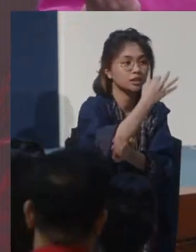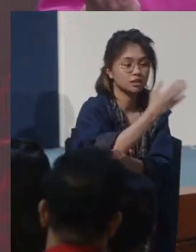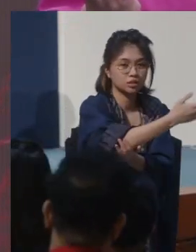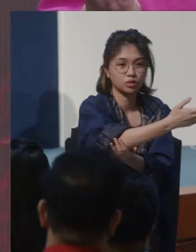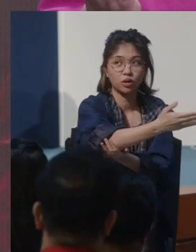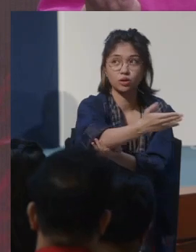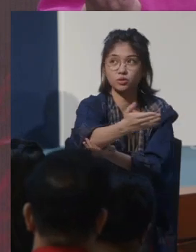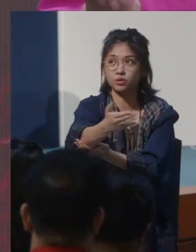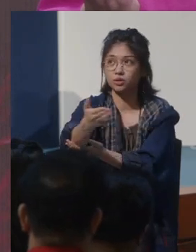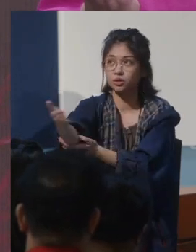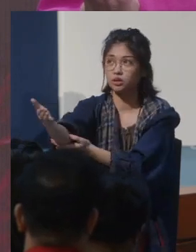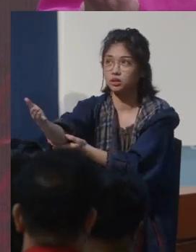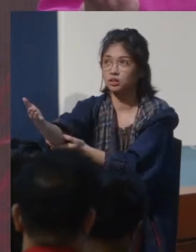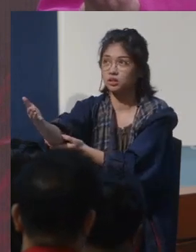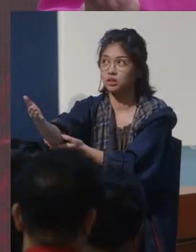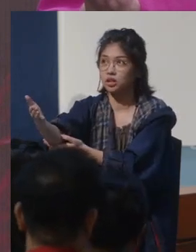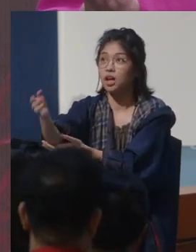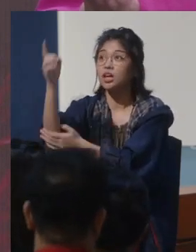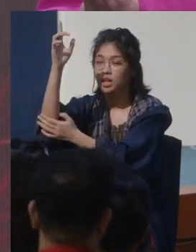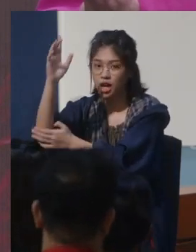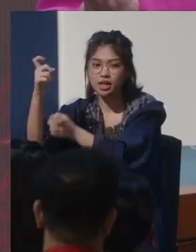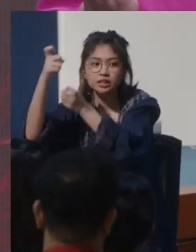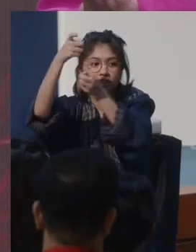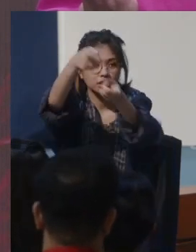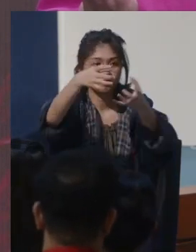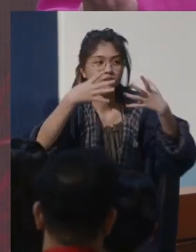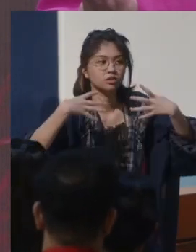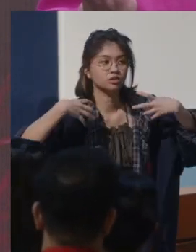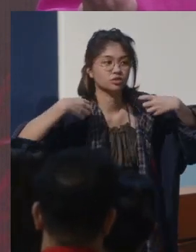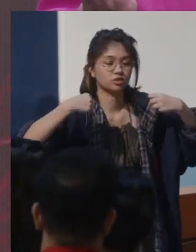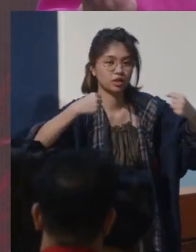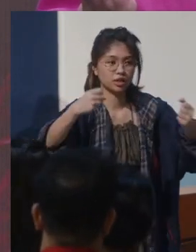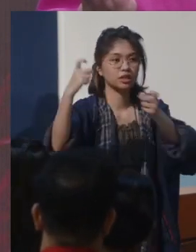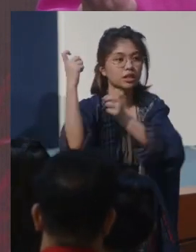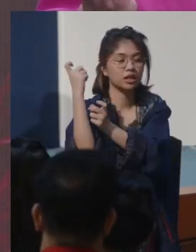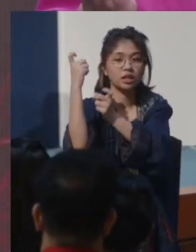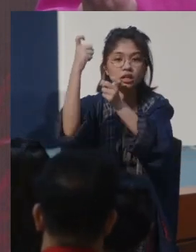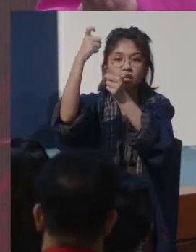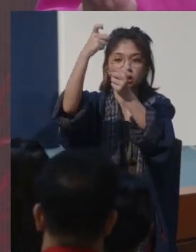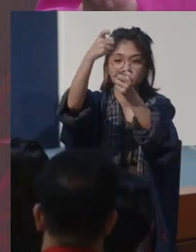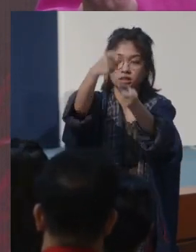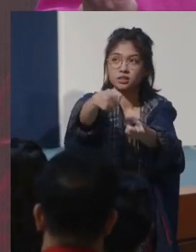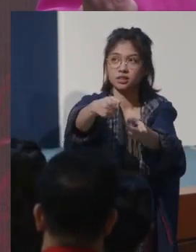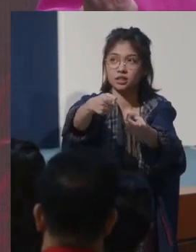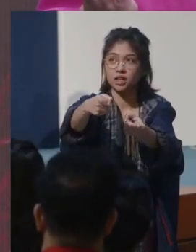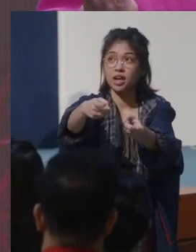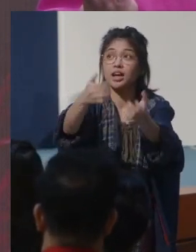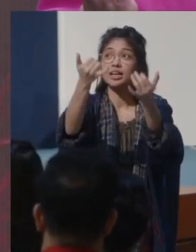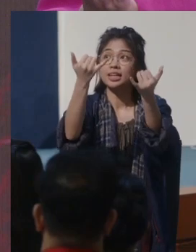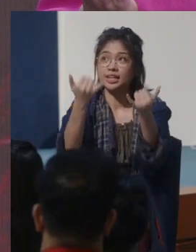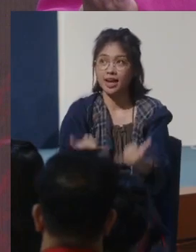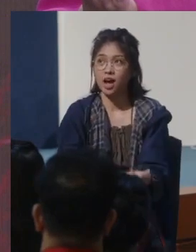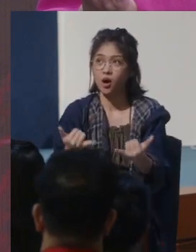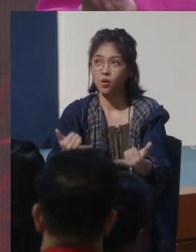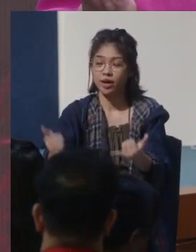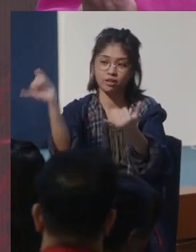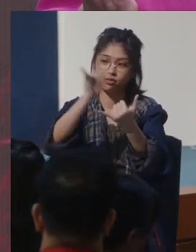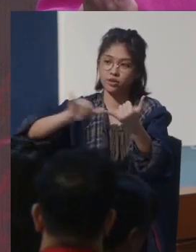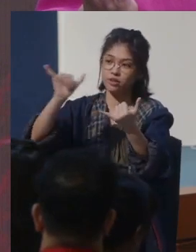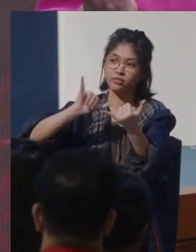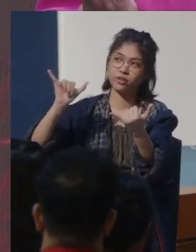Ilingap nawa ng Panginoon ang Kanyang mukha sa inyo at bigyan kayo ng kapayapaan magmula ngayon at